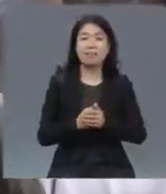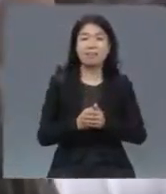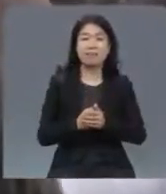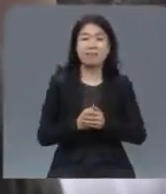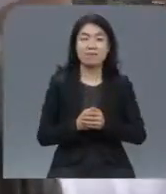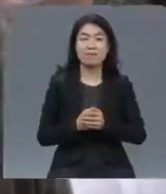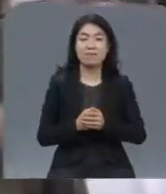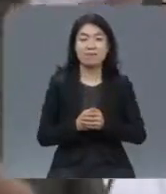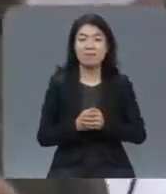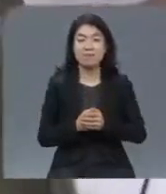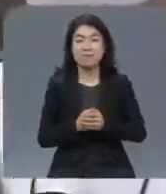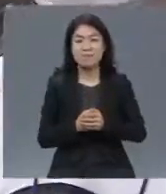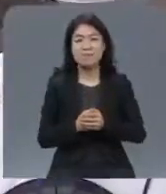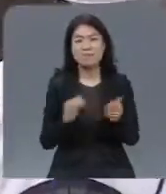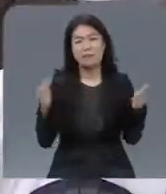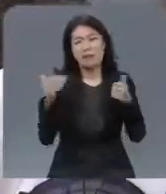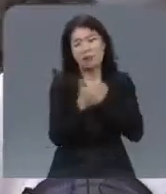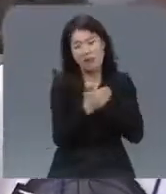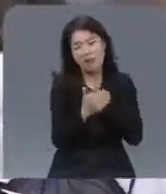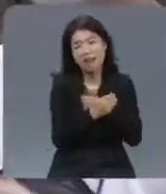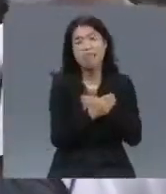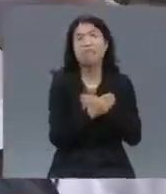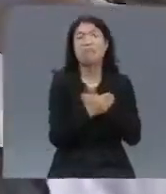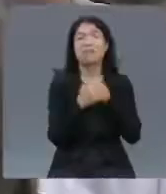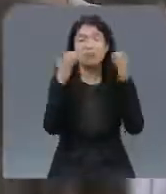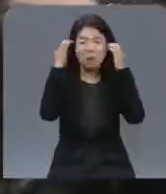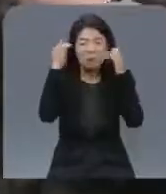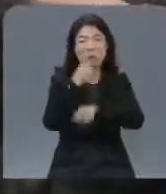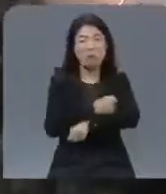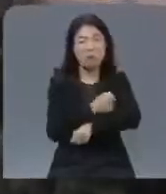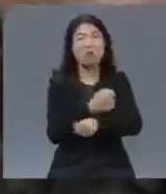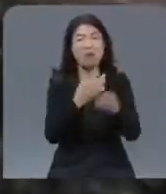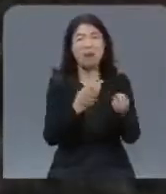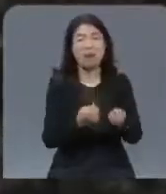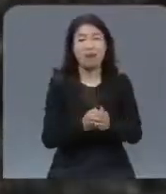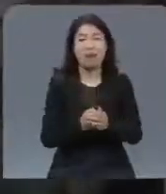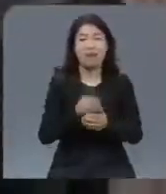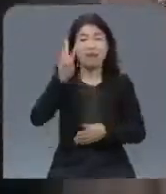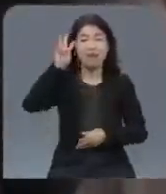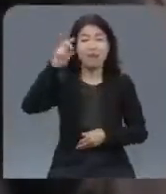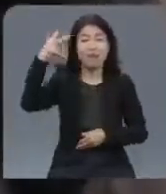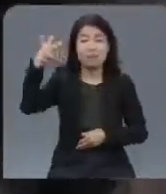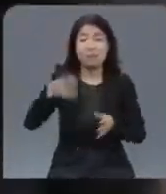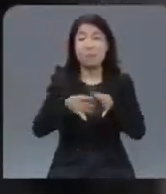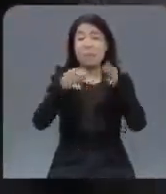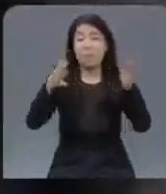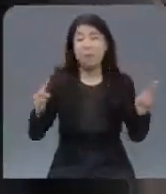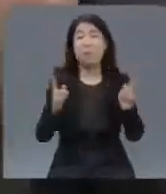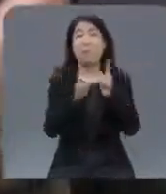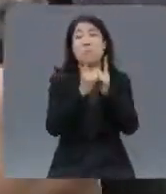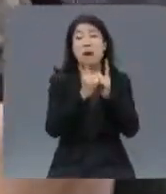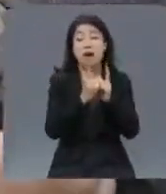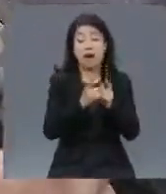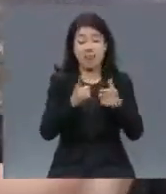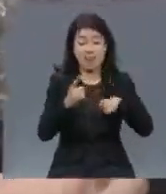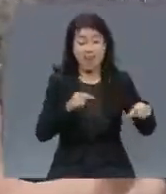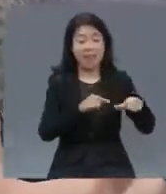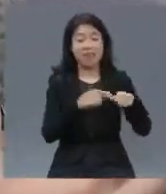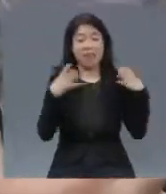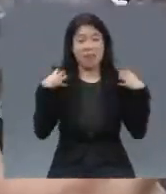4 라라 줄 몰라 아 37일 만에 만져본 아들의 업계는 단단해